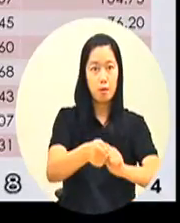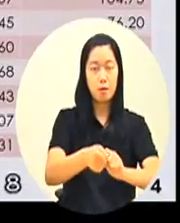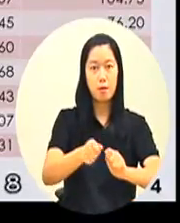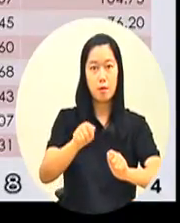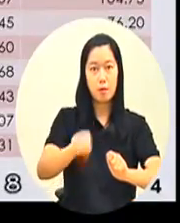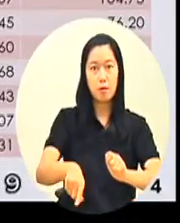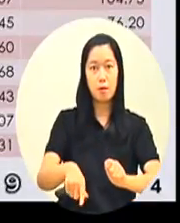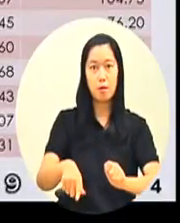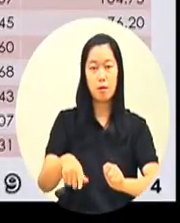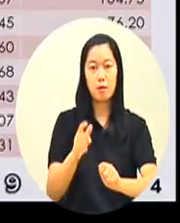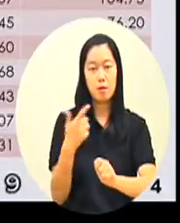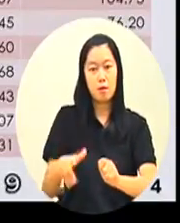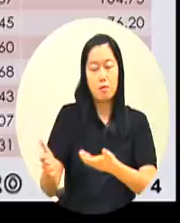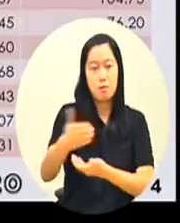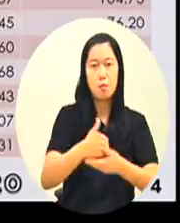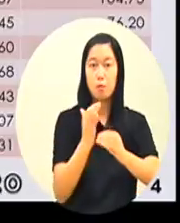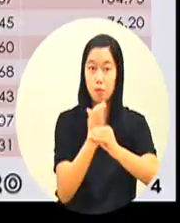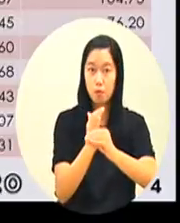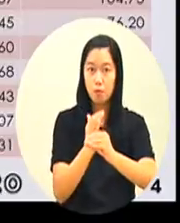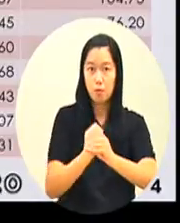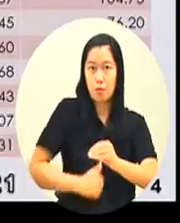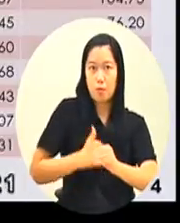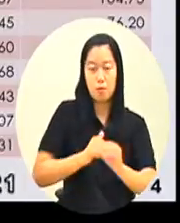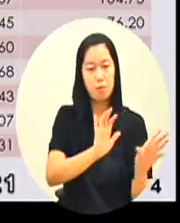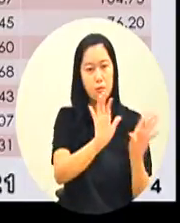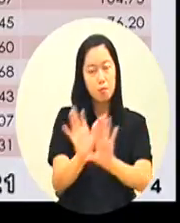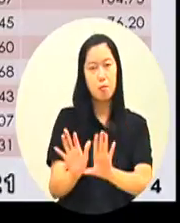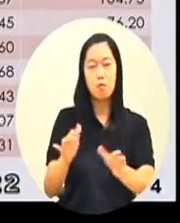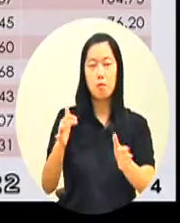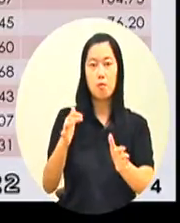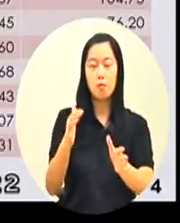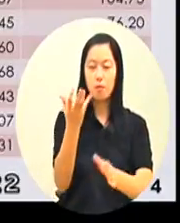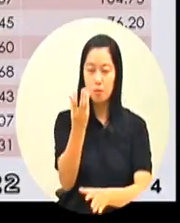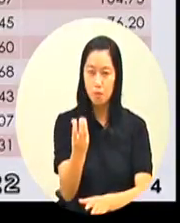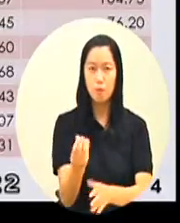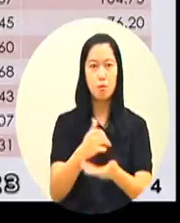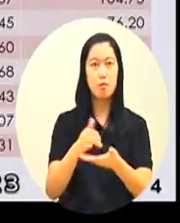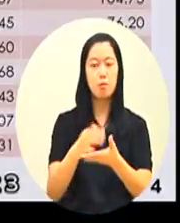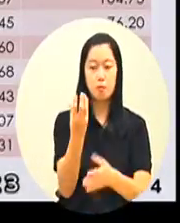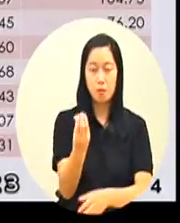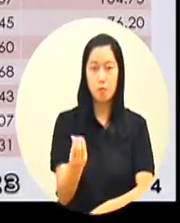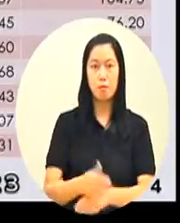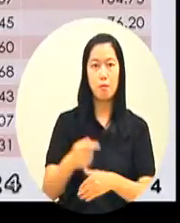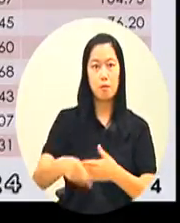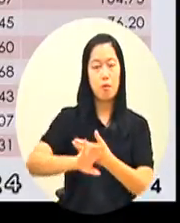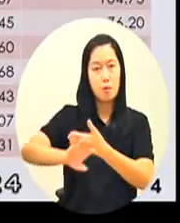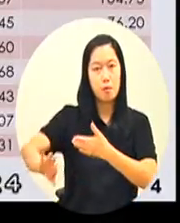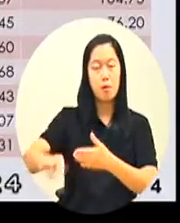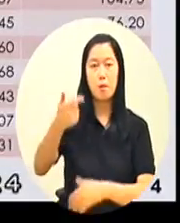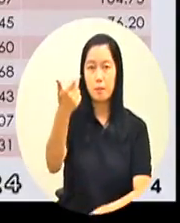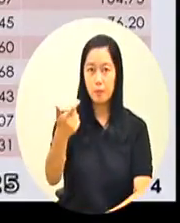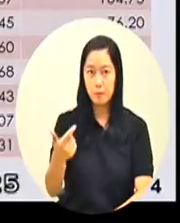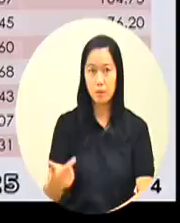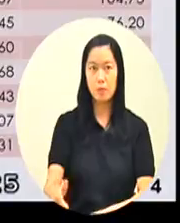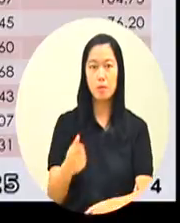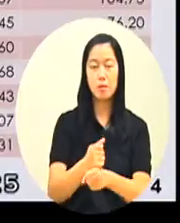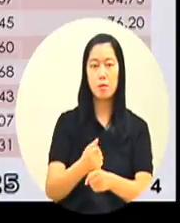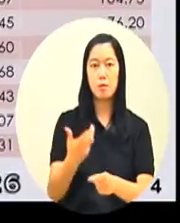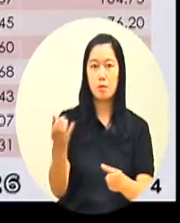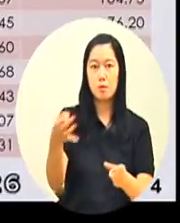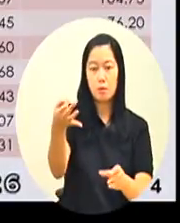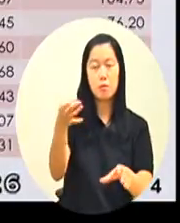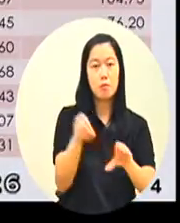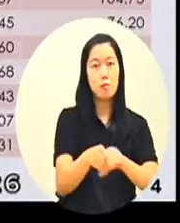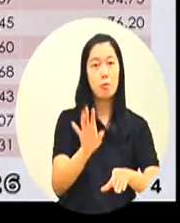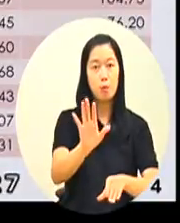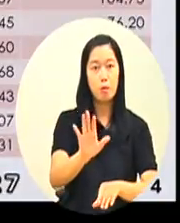开征中，所以执行率目前的统计数字比较少。那其他的陆陆续续都已经进账了，